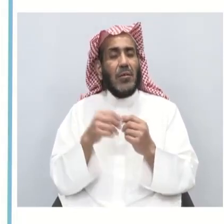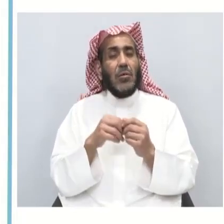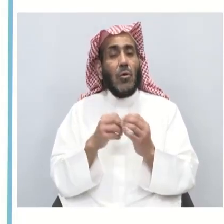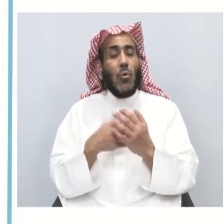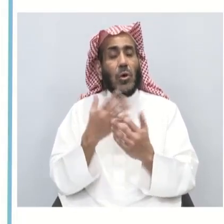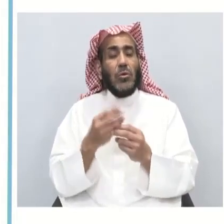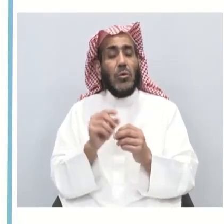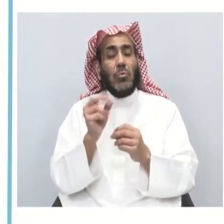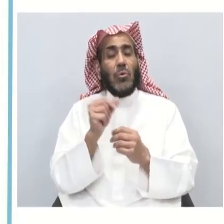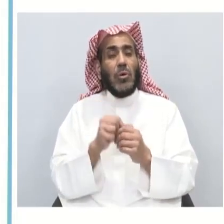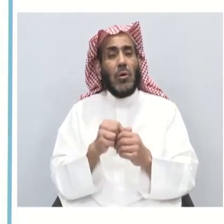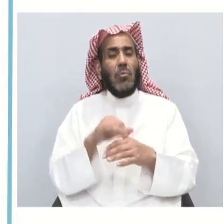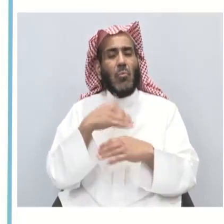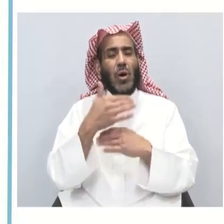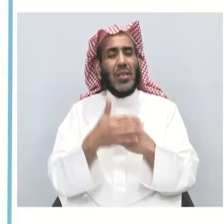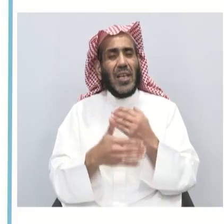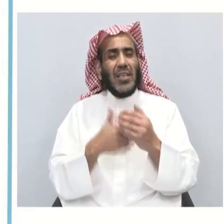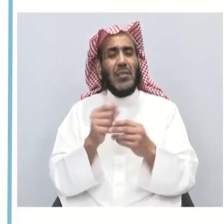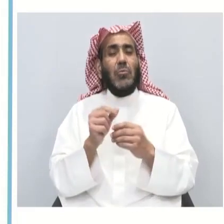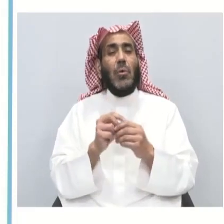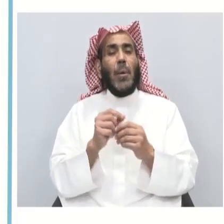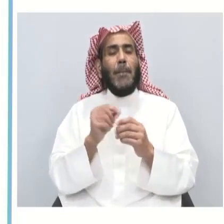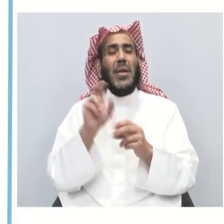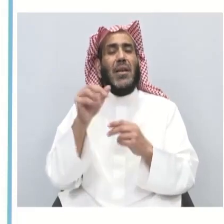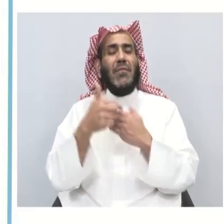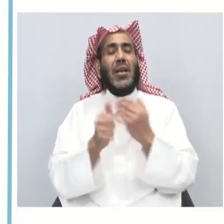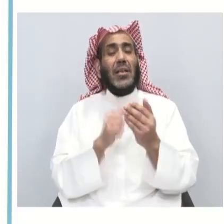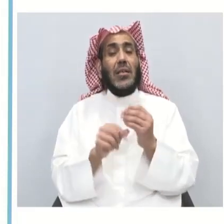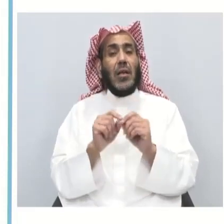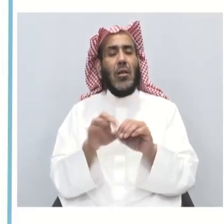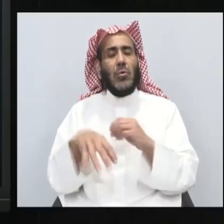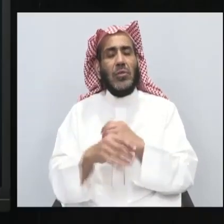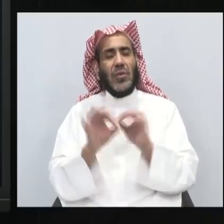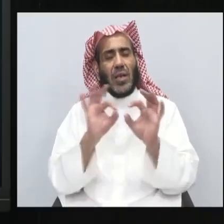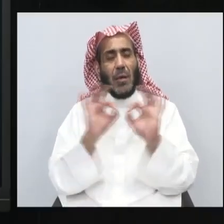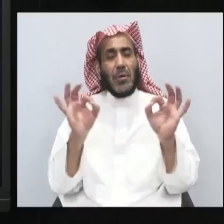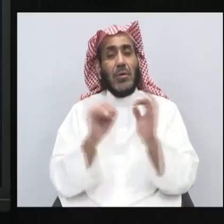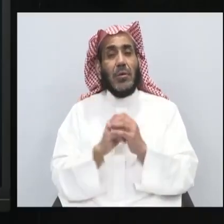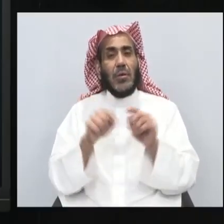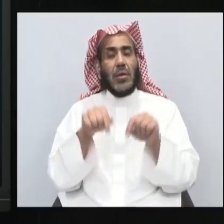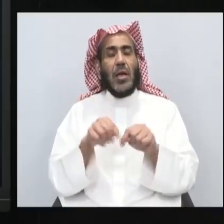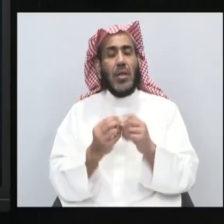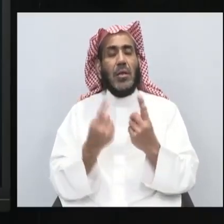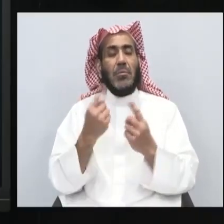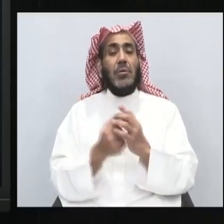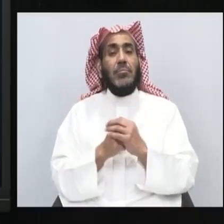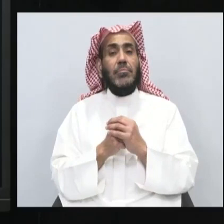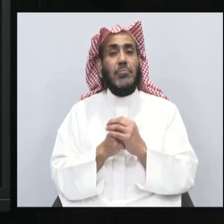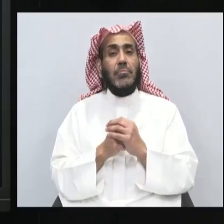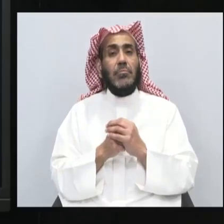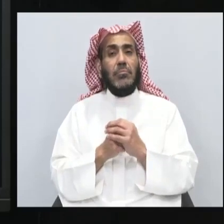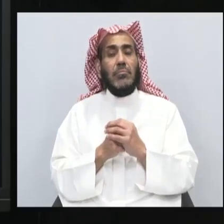وينتج بذور، مغطاة البذور من فلقتين. هذا هو التصنيف الكامل لهذه النبتة.